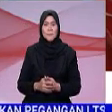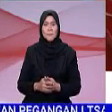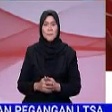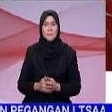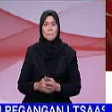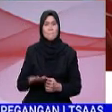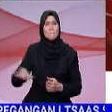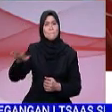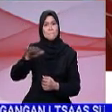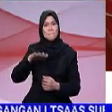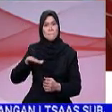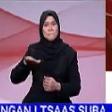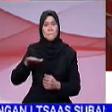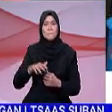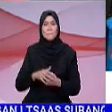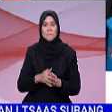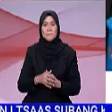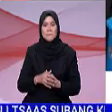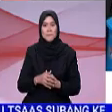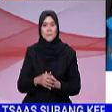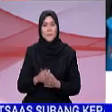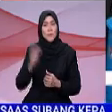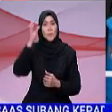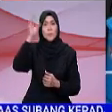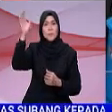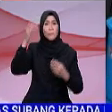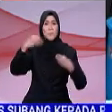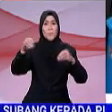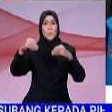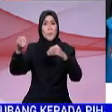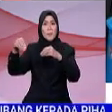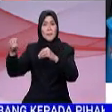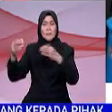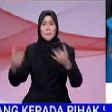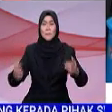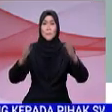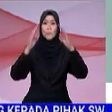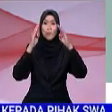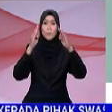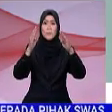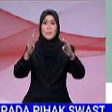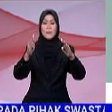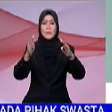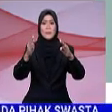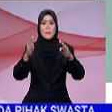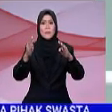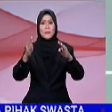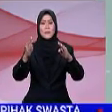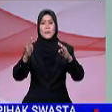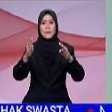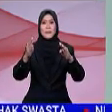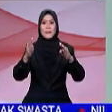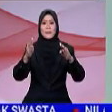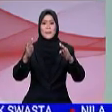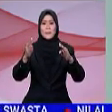Ya, hampir dah. Konsep jualan sekarang kami fokus kepada